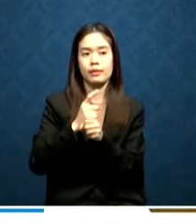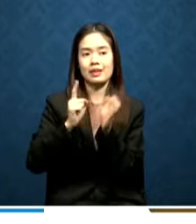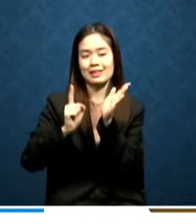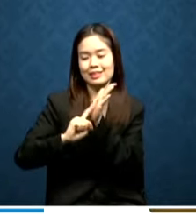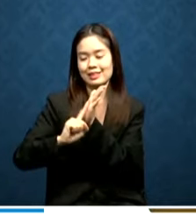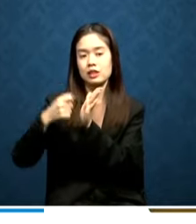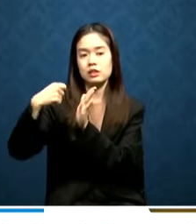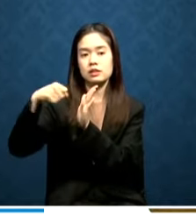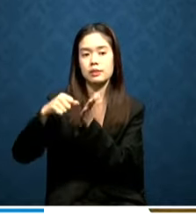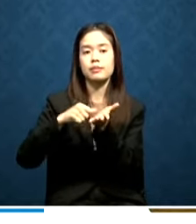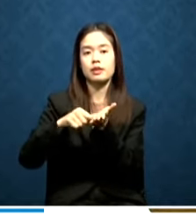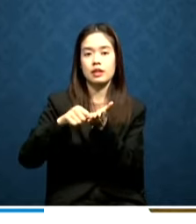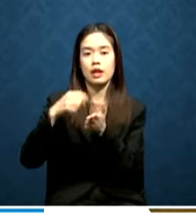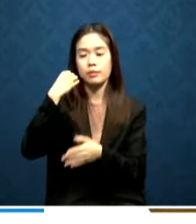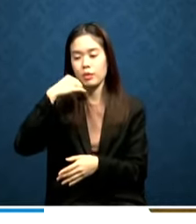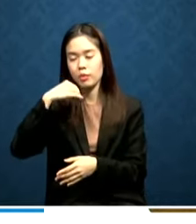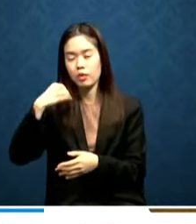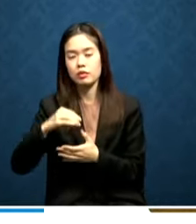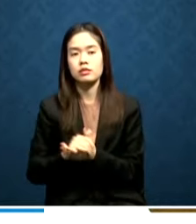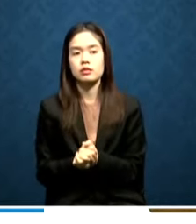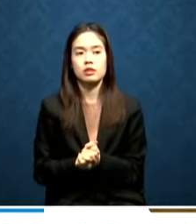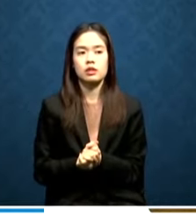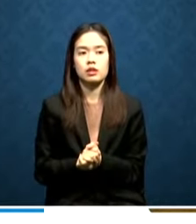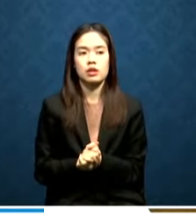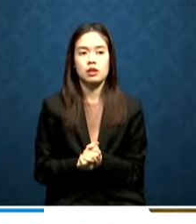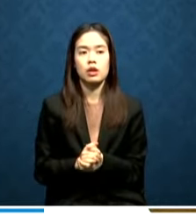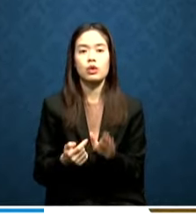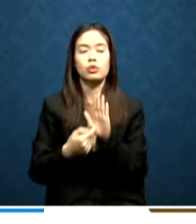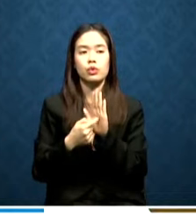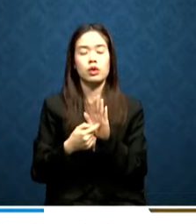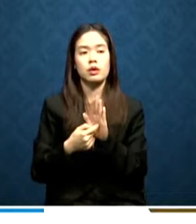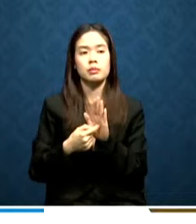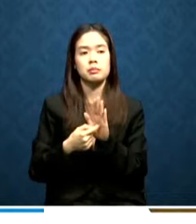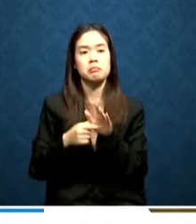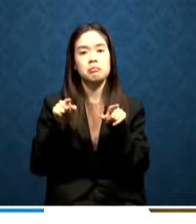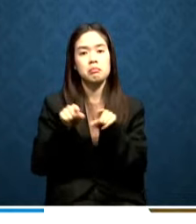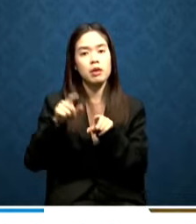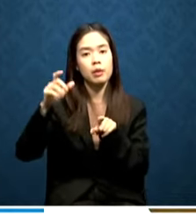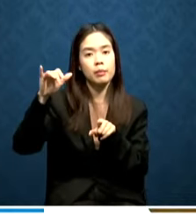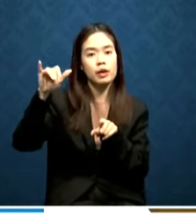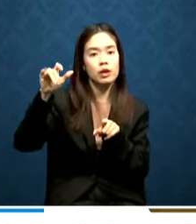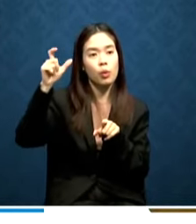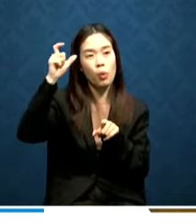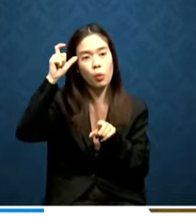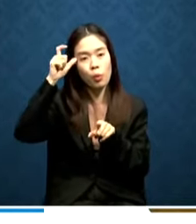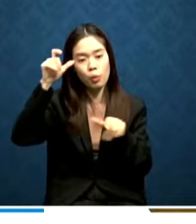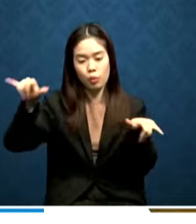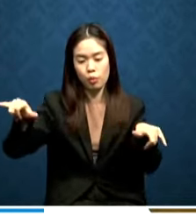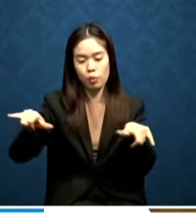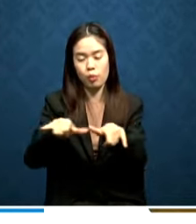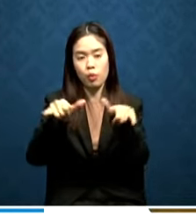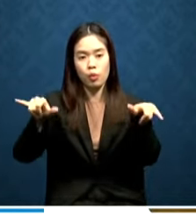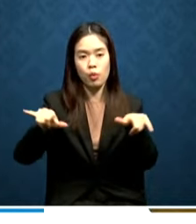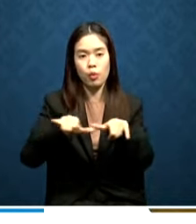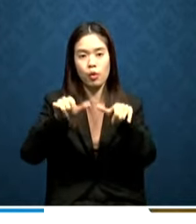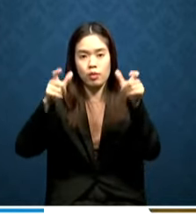ทูตปรากฏว่าแม้แต่การเขาวัวเนี่ยนะที่เขาเห็นว่ามันขิดเจ้าของตัดซะดีก